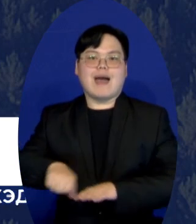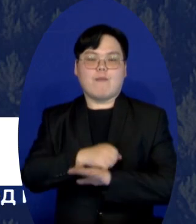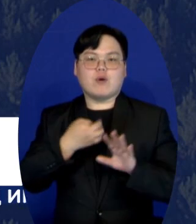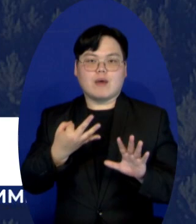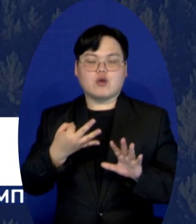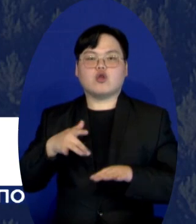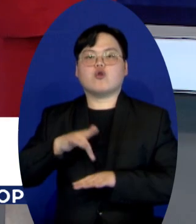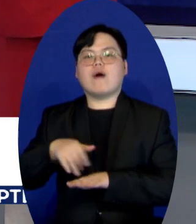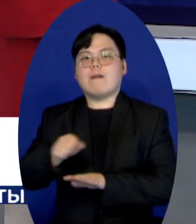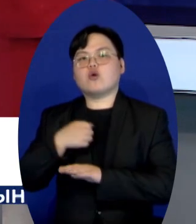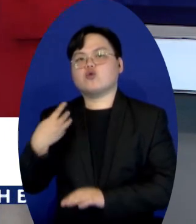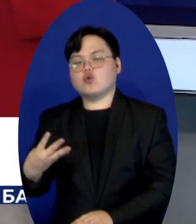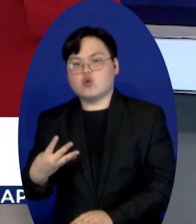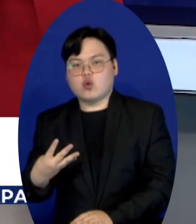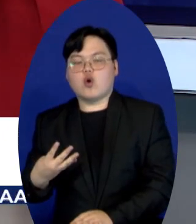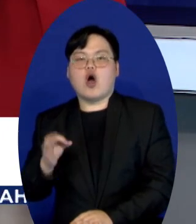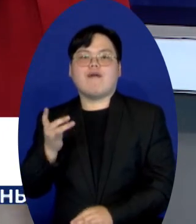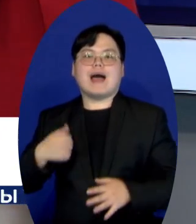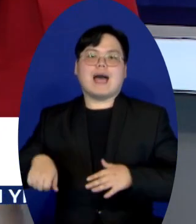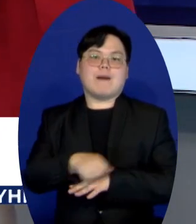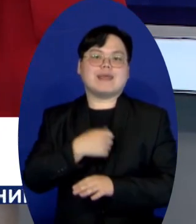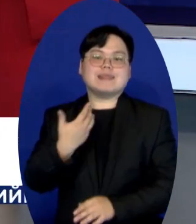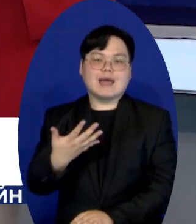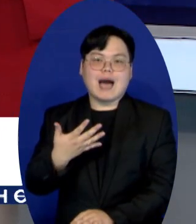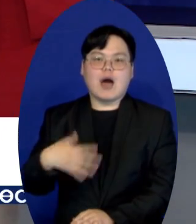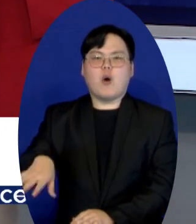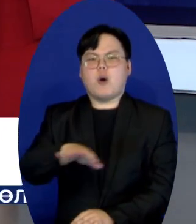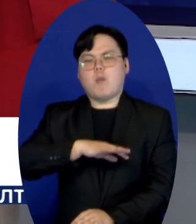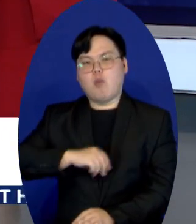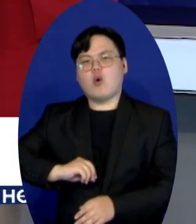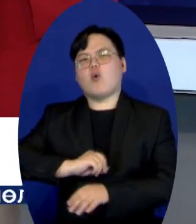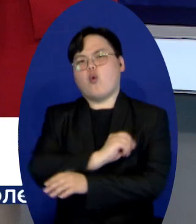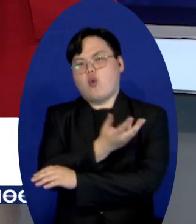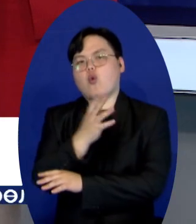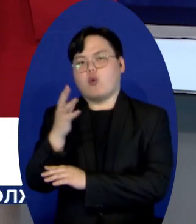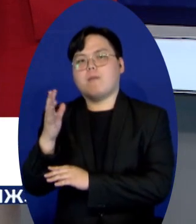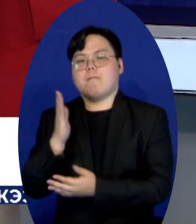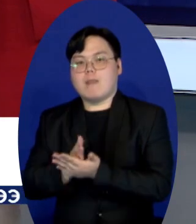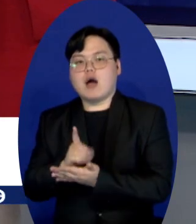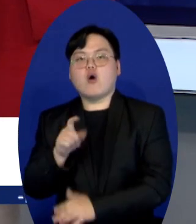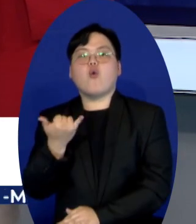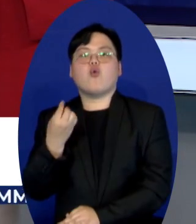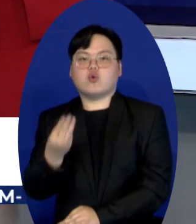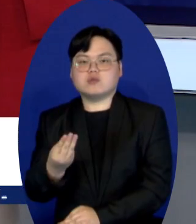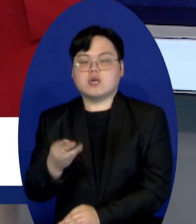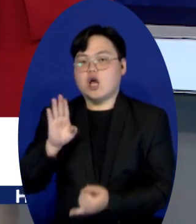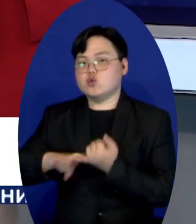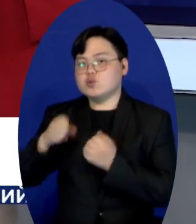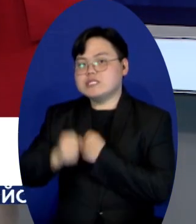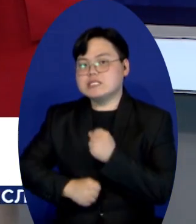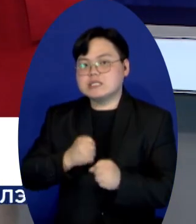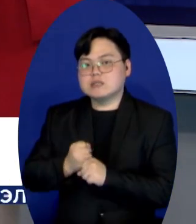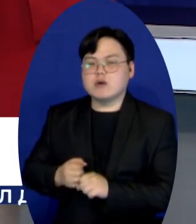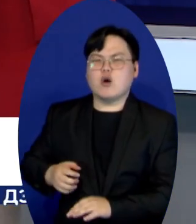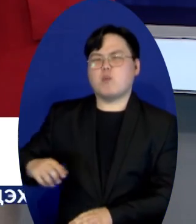аймгийн 4 сум, Өвөр Ханган аймгийн 5 суманд одоо тархан ургадаг юм байна. За сүүлийн одоо жилүүдэд